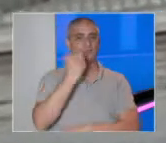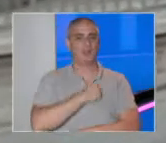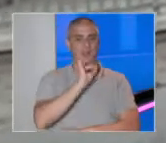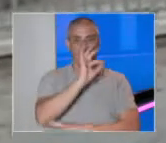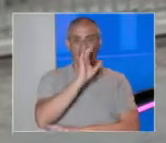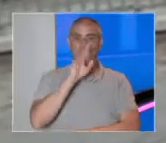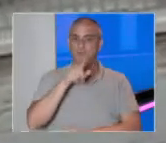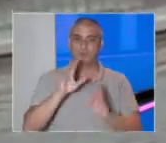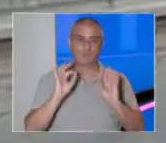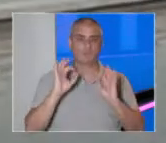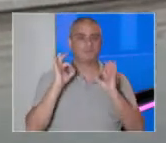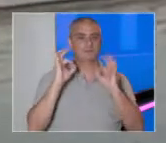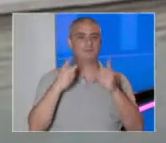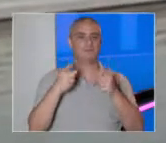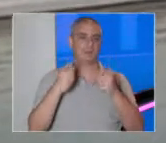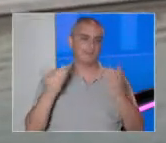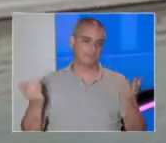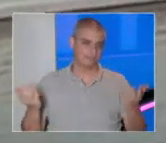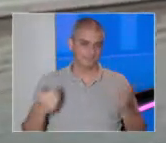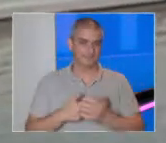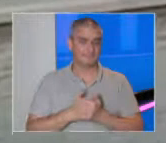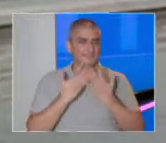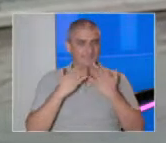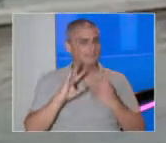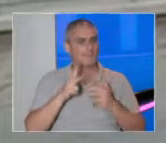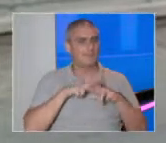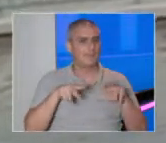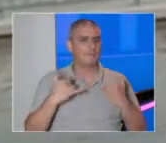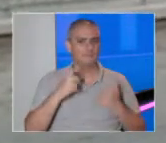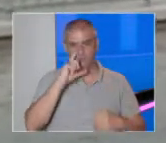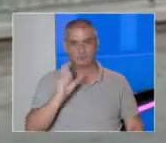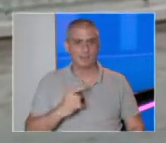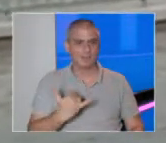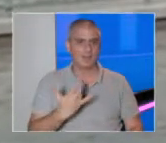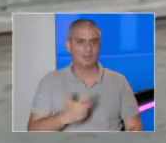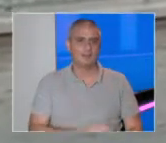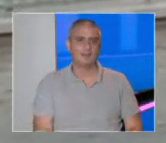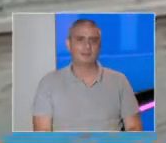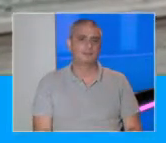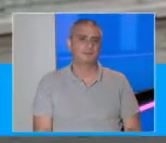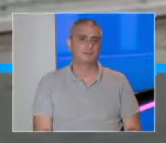אז יש פה ממש סמלי. ספר לנו מה המצב באיטליה כרגע, דרור.